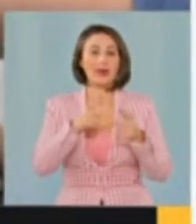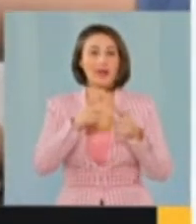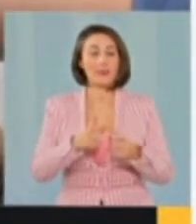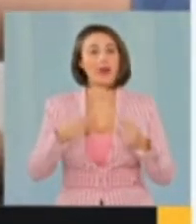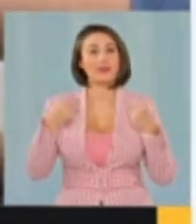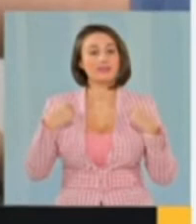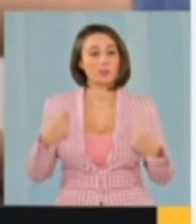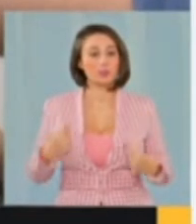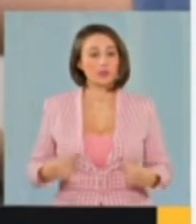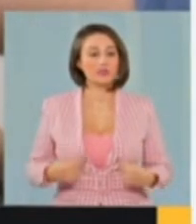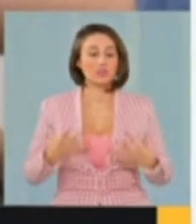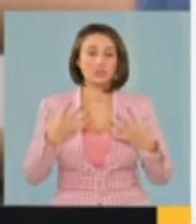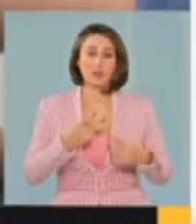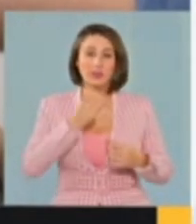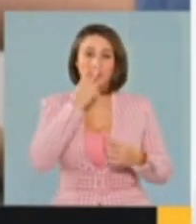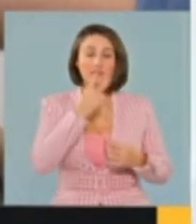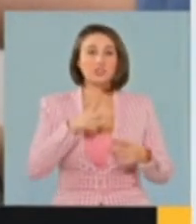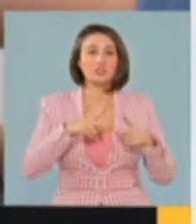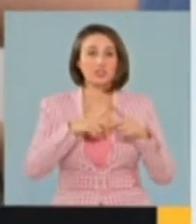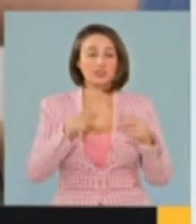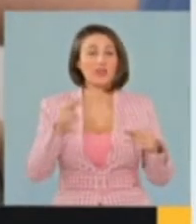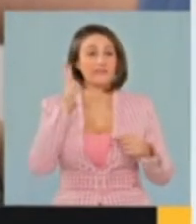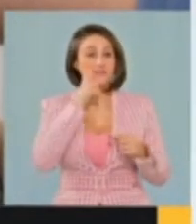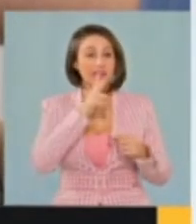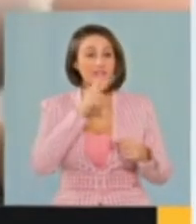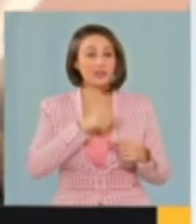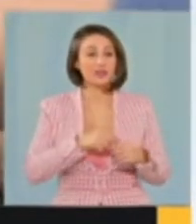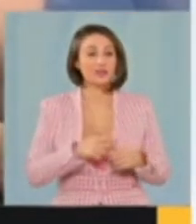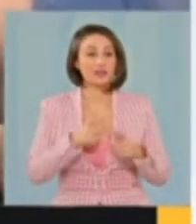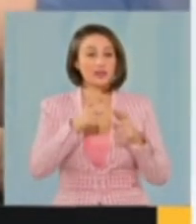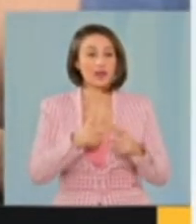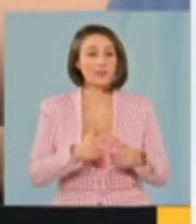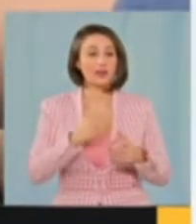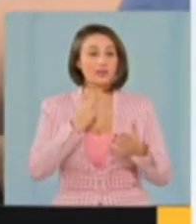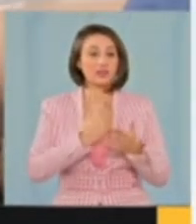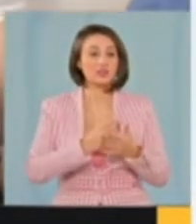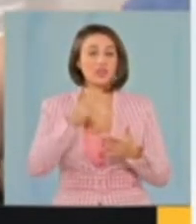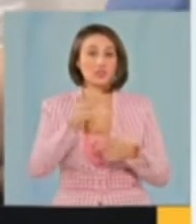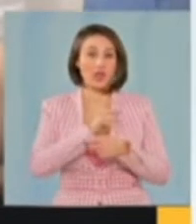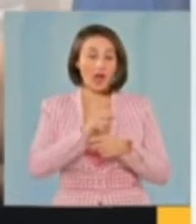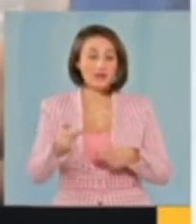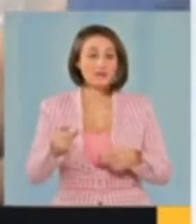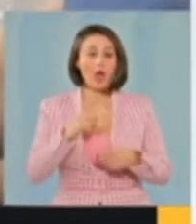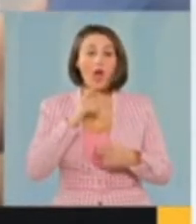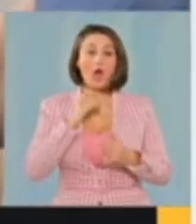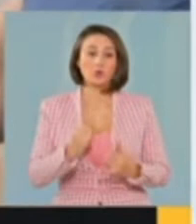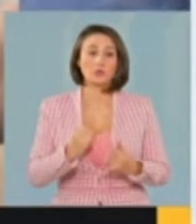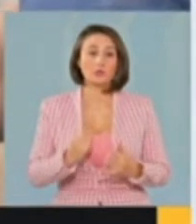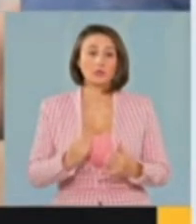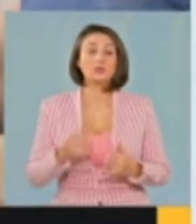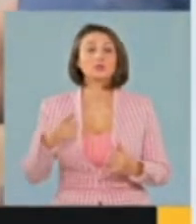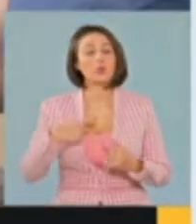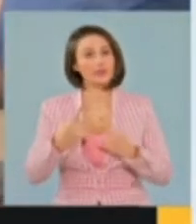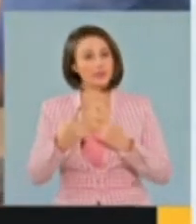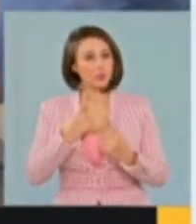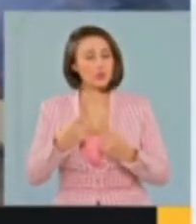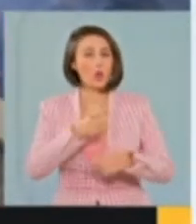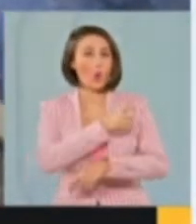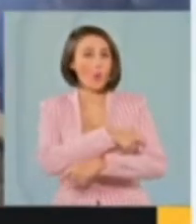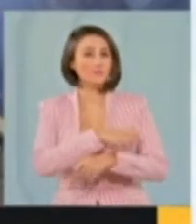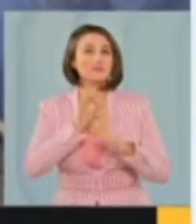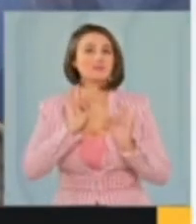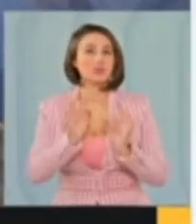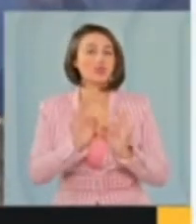Camera Deputaților în ceea ce privește certificatul verde, cameră decizională în acest caz. În momentul acesta sunt discuții în comisiile